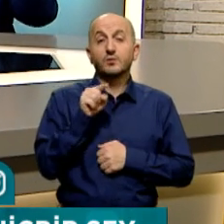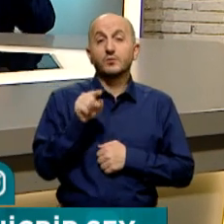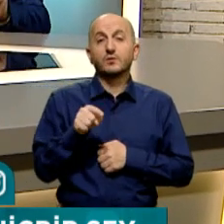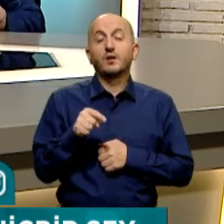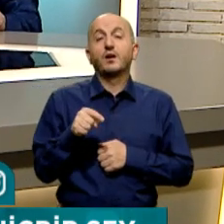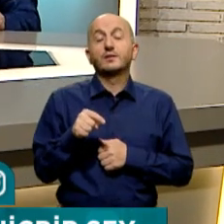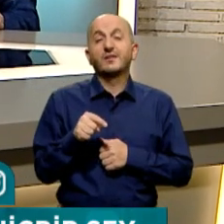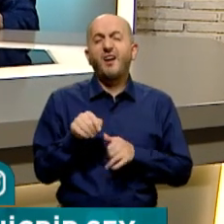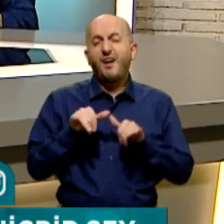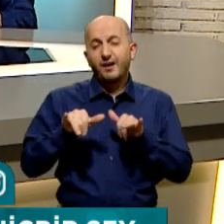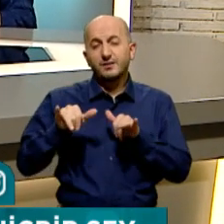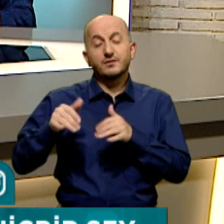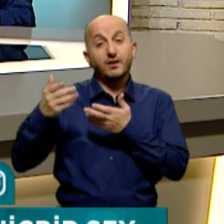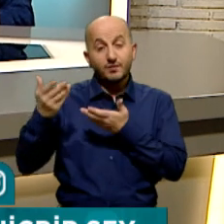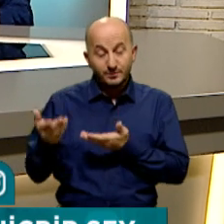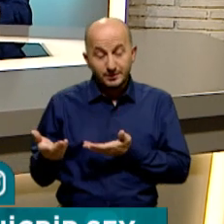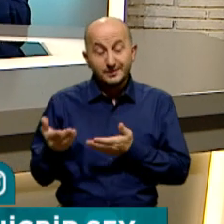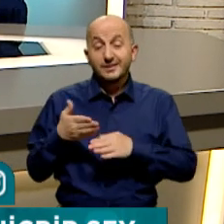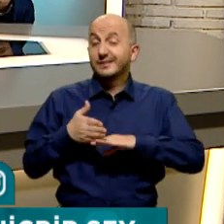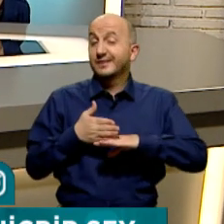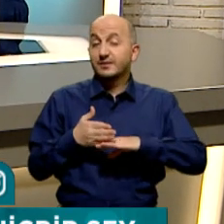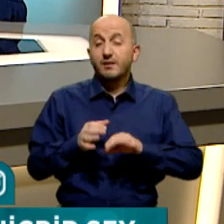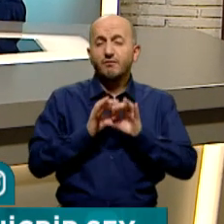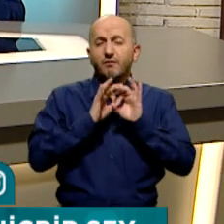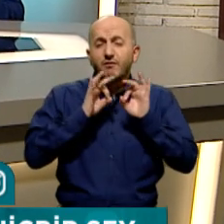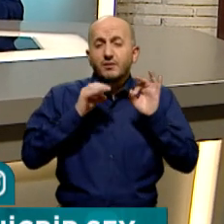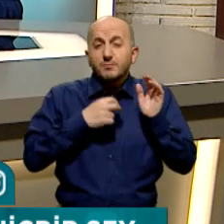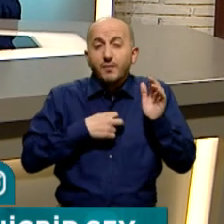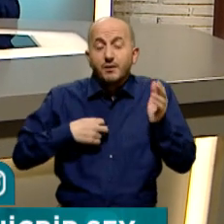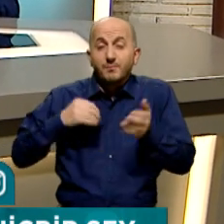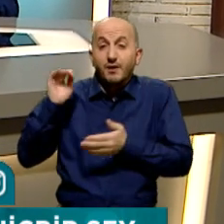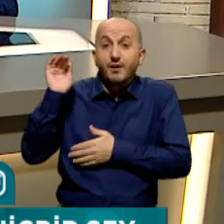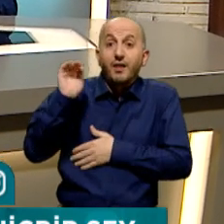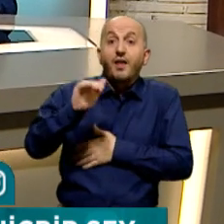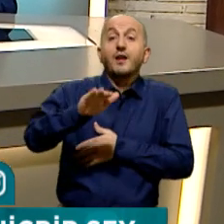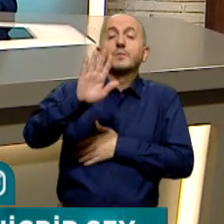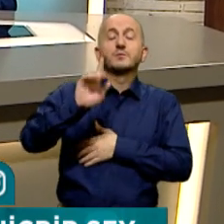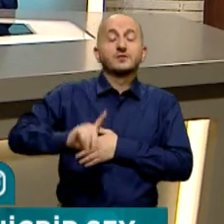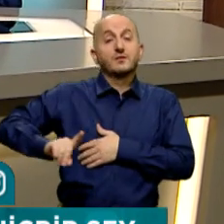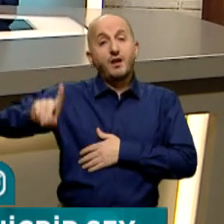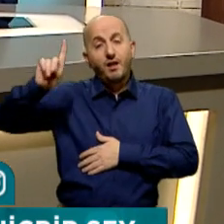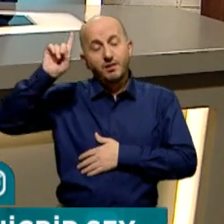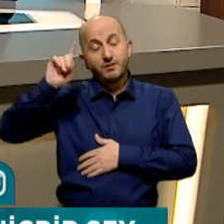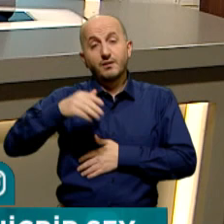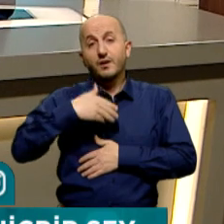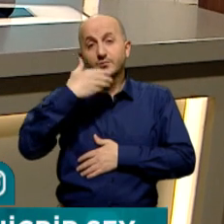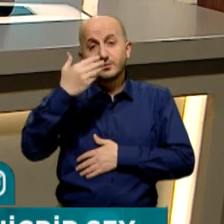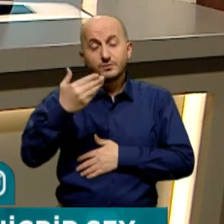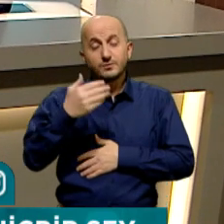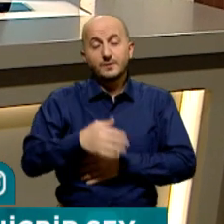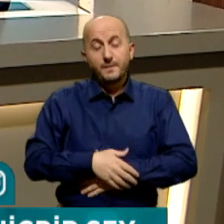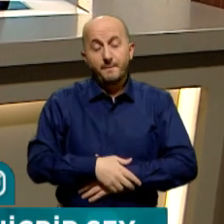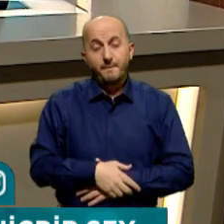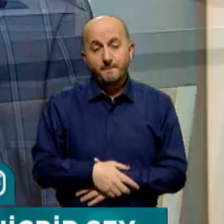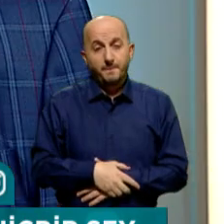fetret ehli kabul edilir. Neden? Çünkü hiç peygamber ulaşmamış. Allah Celle ve Ala Hazretleri buyurur ki, وَمَا